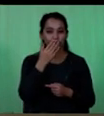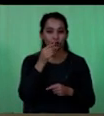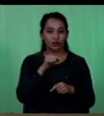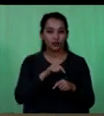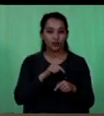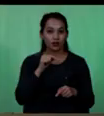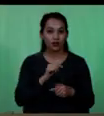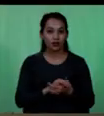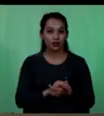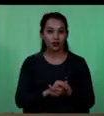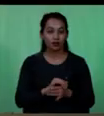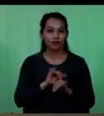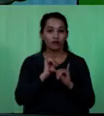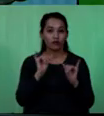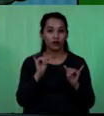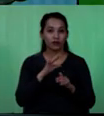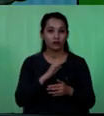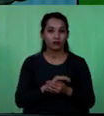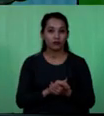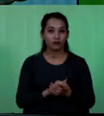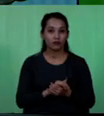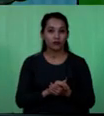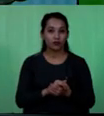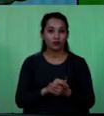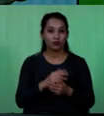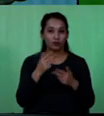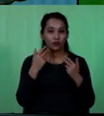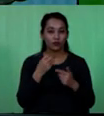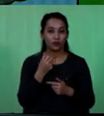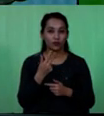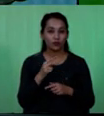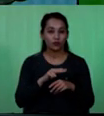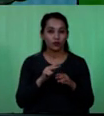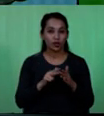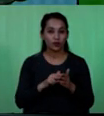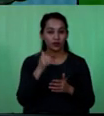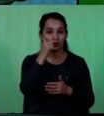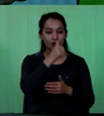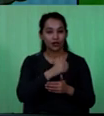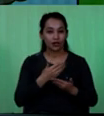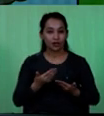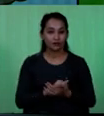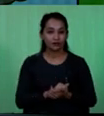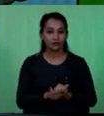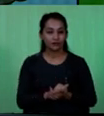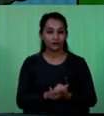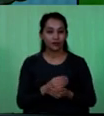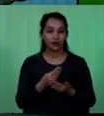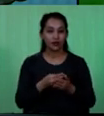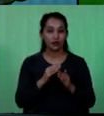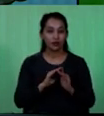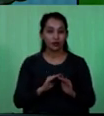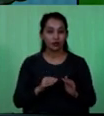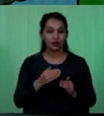bilish a'zolari yaxshi rivojlangan. Ular 13-18 yil umr ko'radilar. Mana aziz